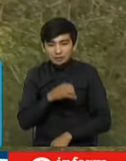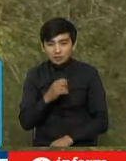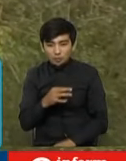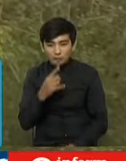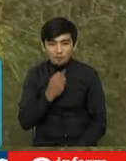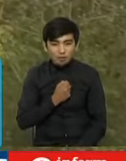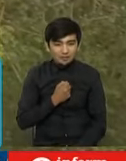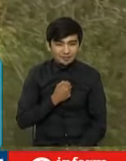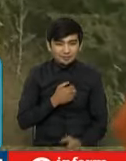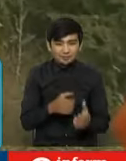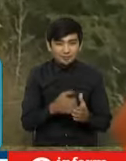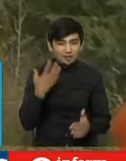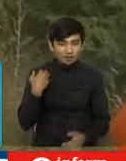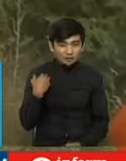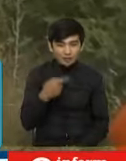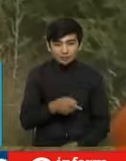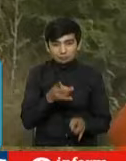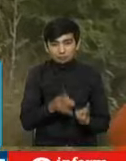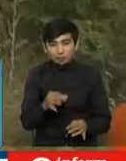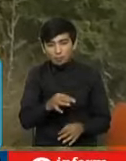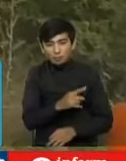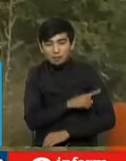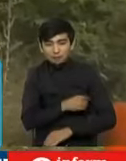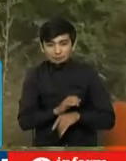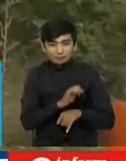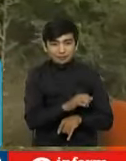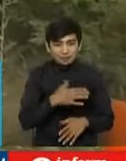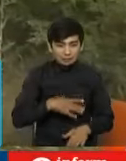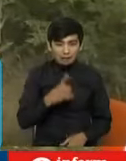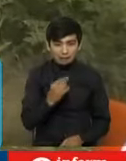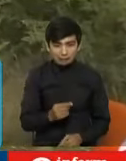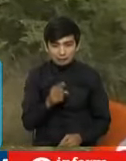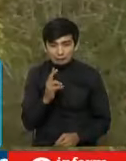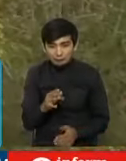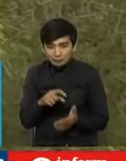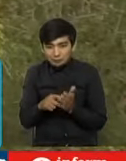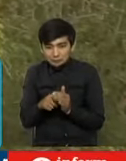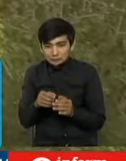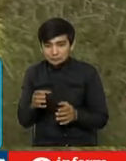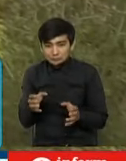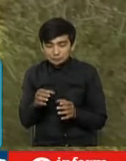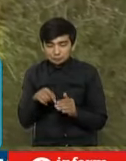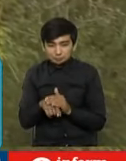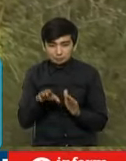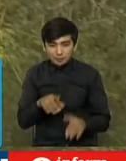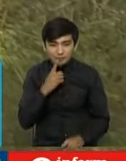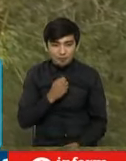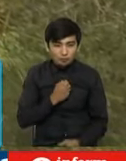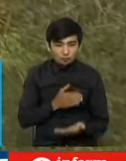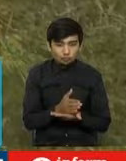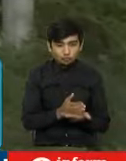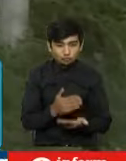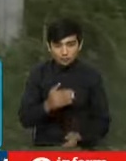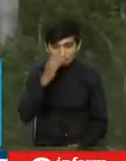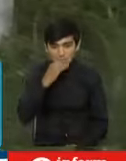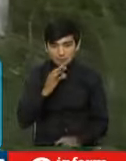бөлім басшылығы жарақат алған қызметкерін ауруханаға апармай, бір тәулік бойы пәтерде тығып ұстаған. Мұны әскери қызметкердің әкесі айтып